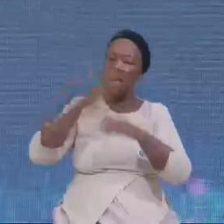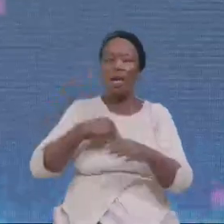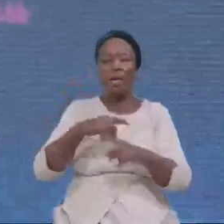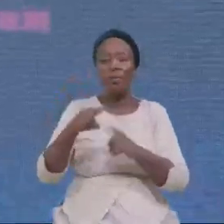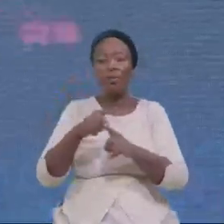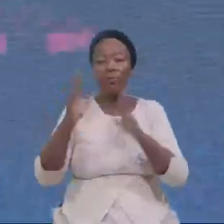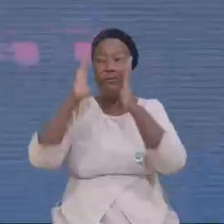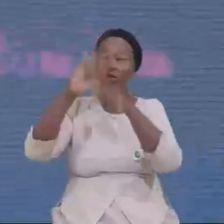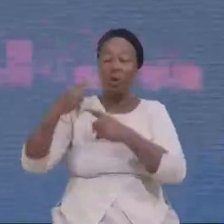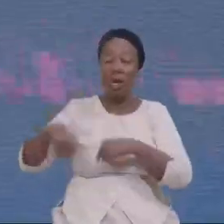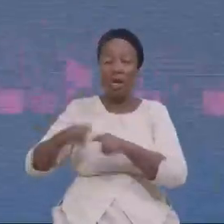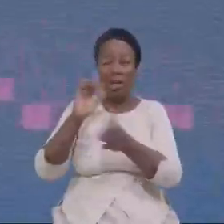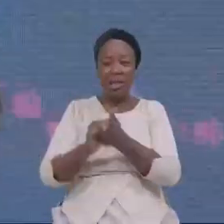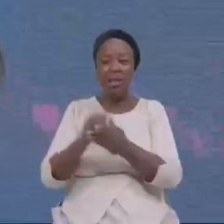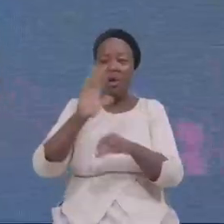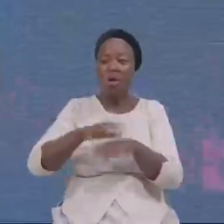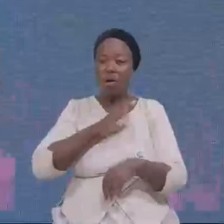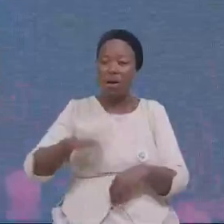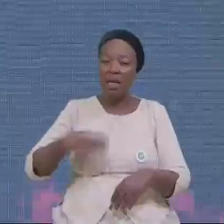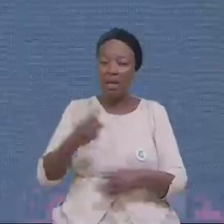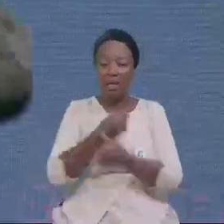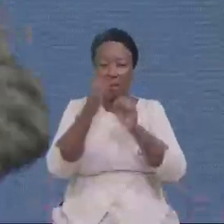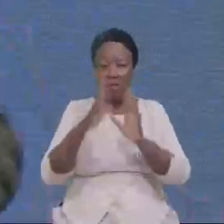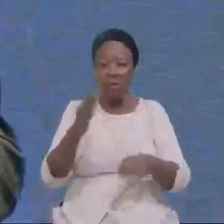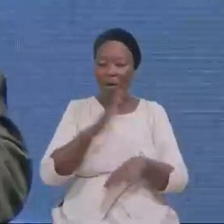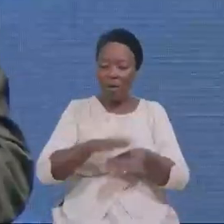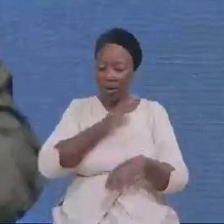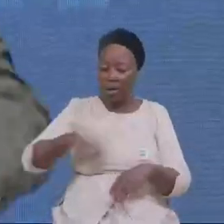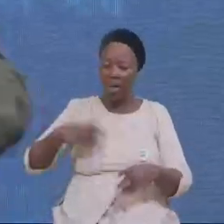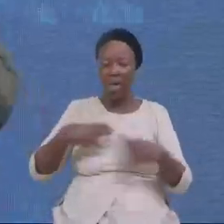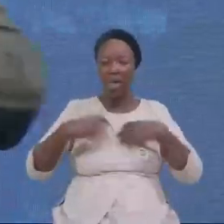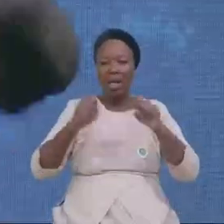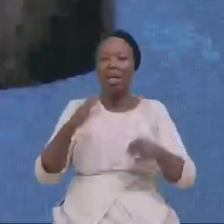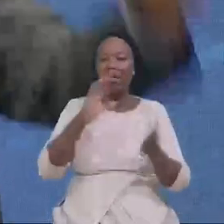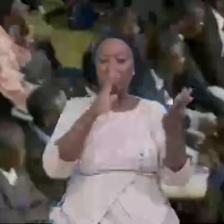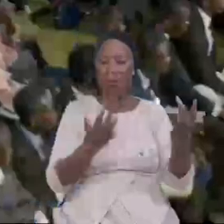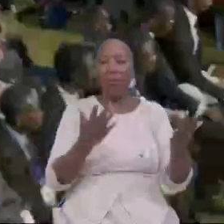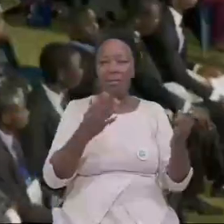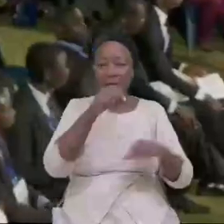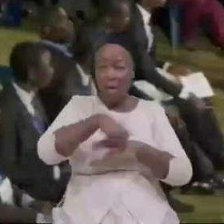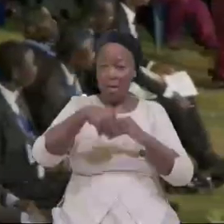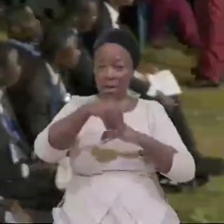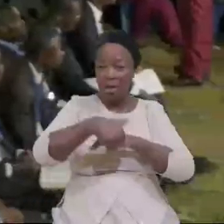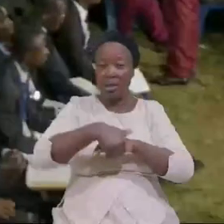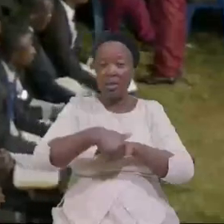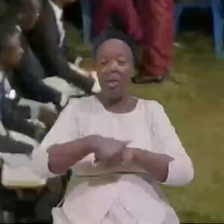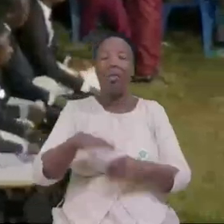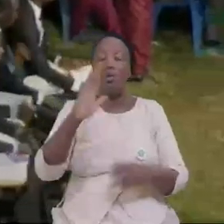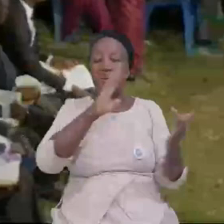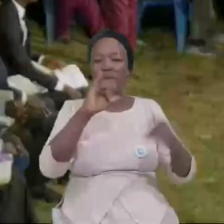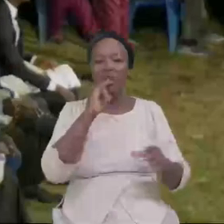Sauveur, sur Christ le Guérisseur, ce soir, tes attentes seront comblées au nom de